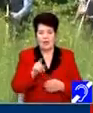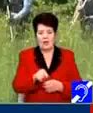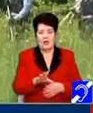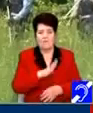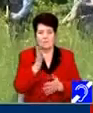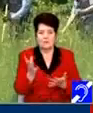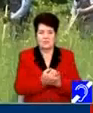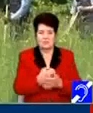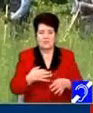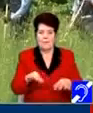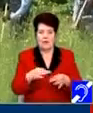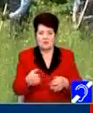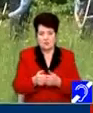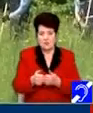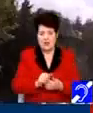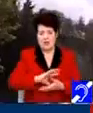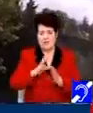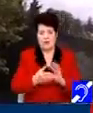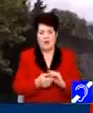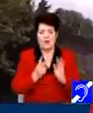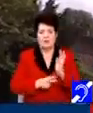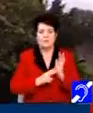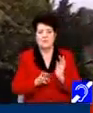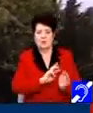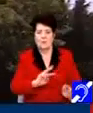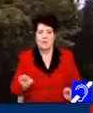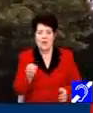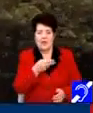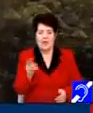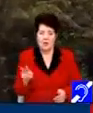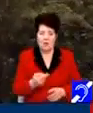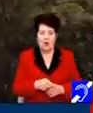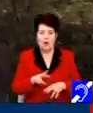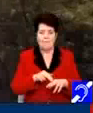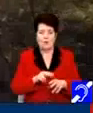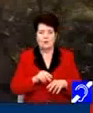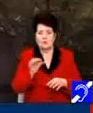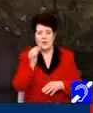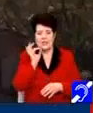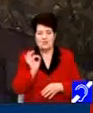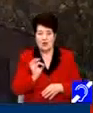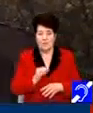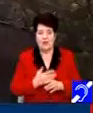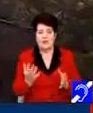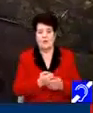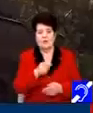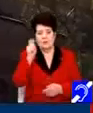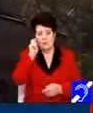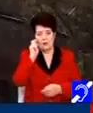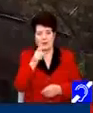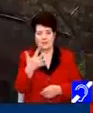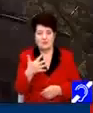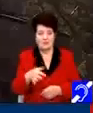fost găsită și mașina victimei, în valoare de 70.000 de euro. Între timp, polițiștii germani au reținut și un suspect, un bărbat de 50 de ani,